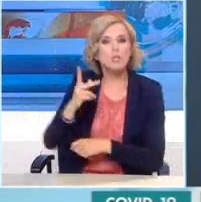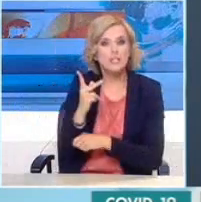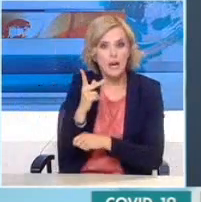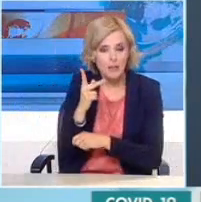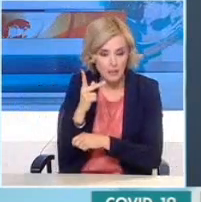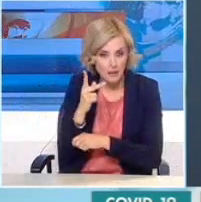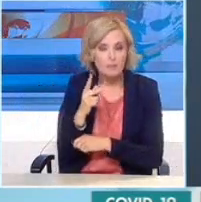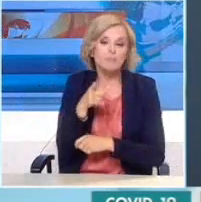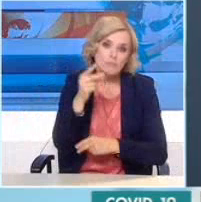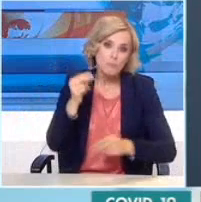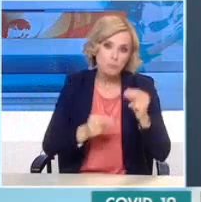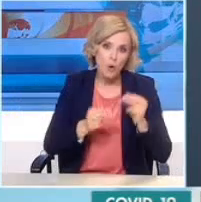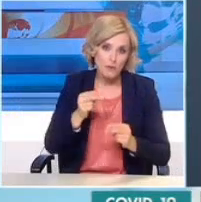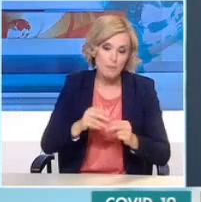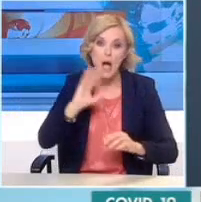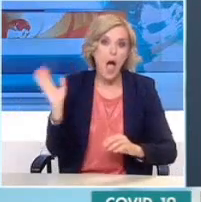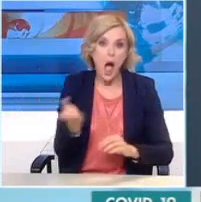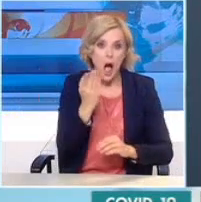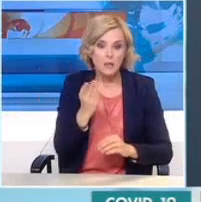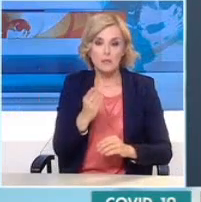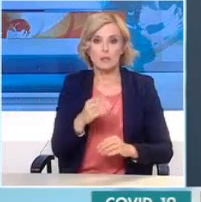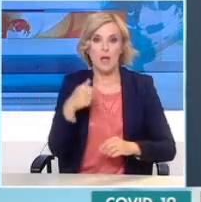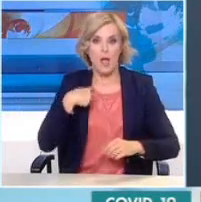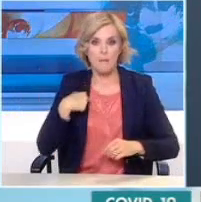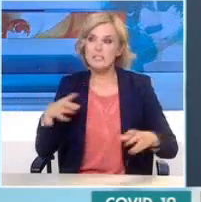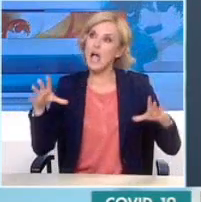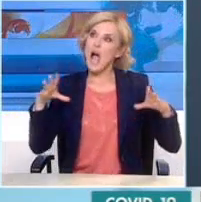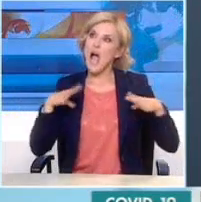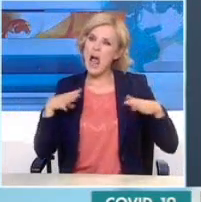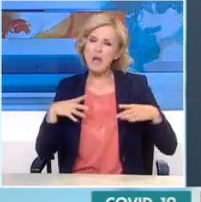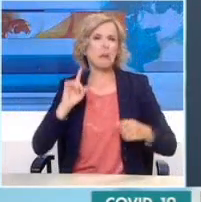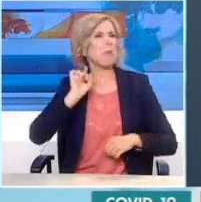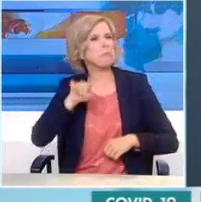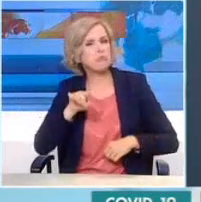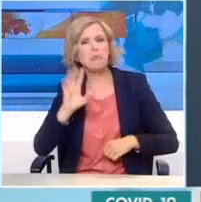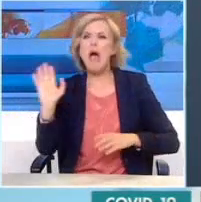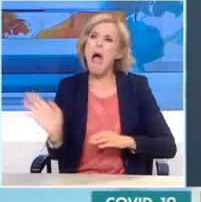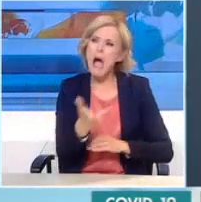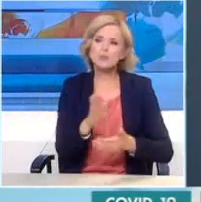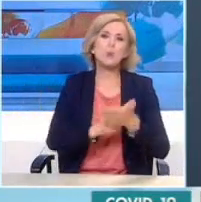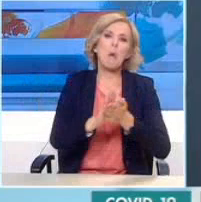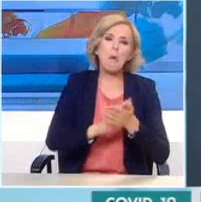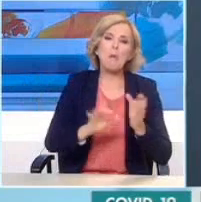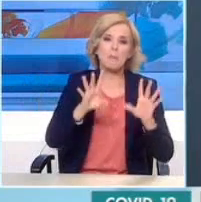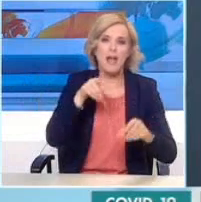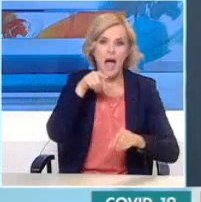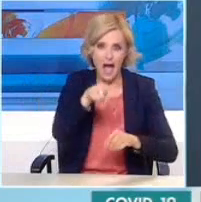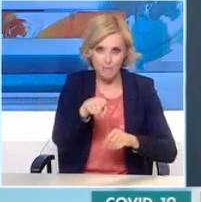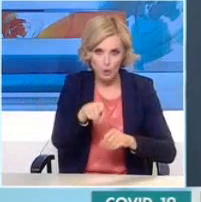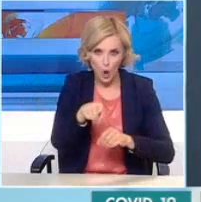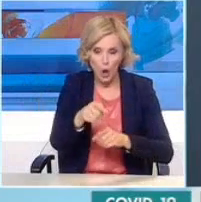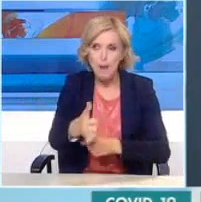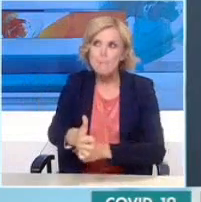Τυχόν άνοδος των κρουσμάτων στην κοινότητα λόγω χαλάρωσης της επαγρύπνησής μας θα είναι ένα τεράστιο βήμα πίσω. Δεν